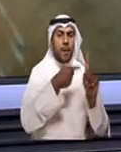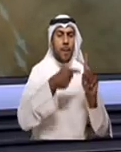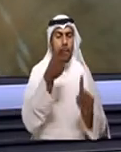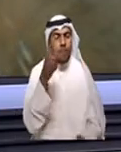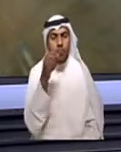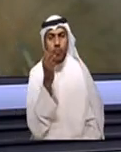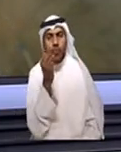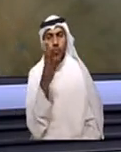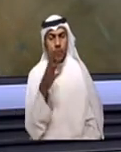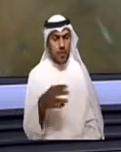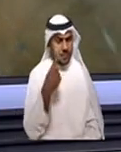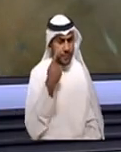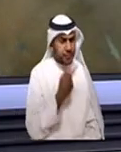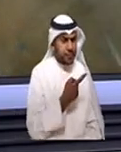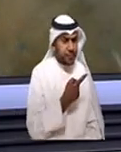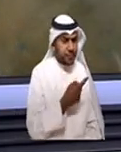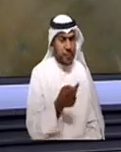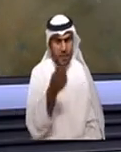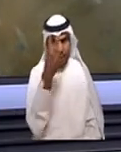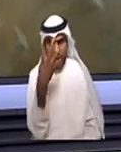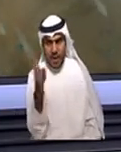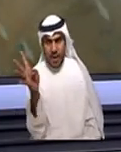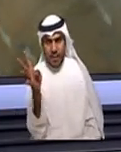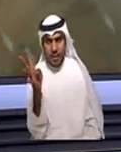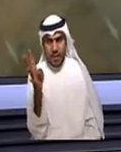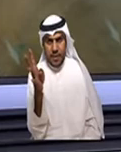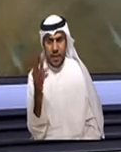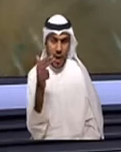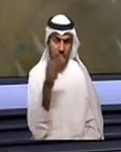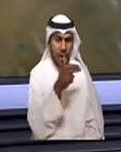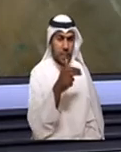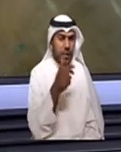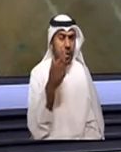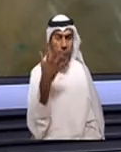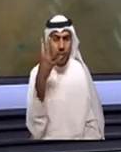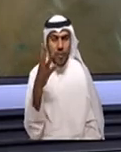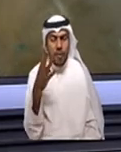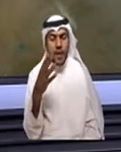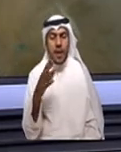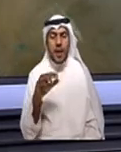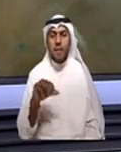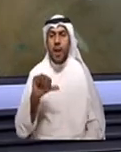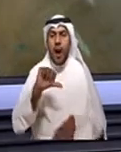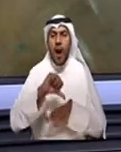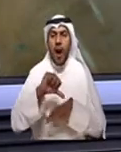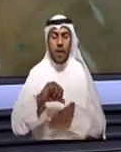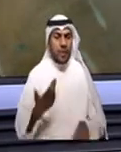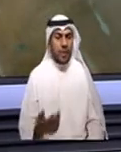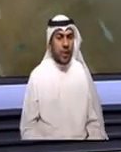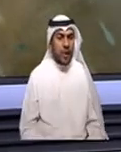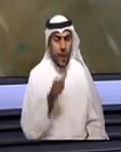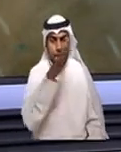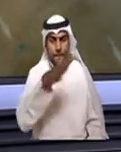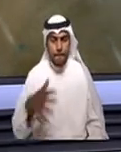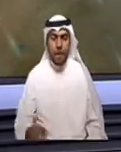نهار يوم الغد متفاوتة ما بين 47 في غرب البلاد، مدينة الكويت 45، المناطق الساحلية بشكل عام متفاوتة ما